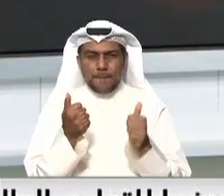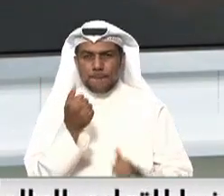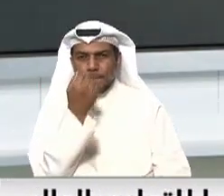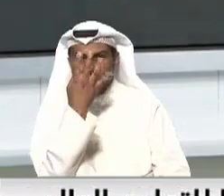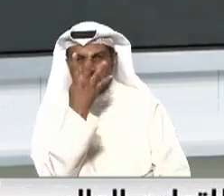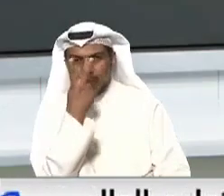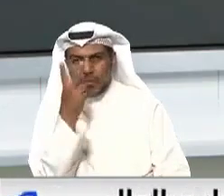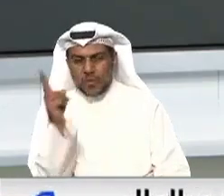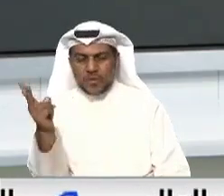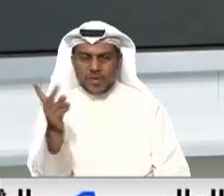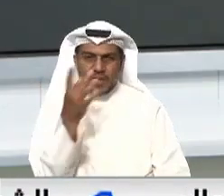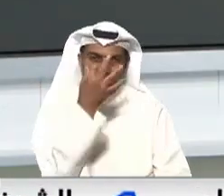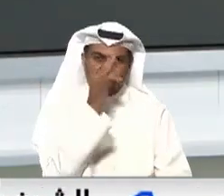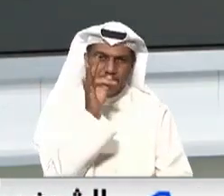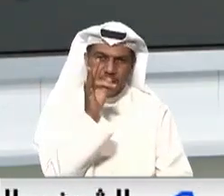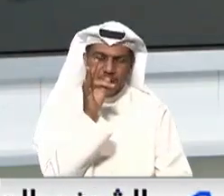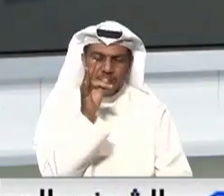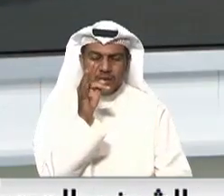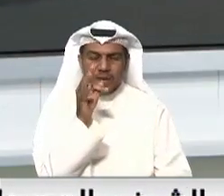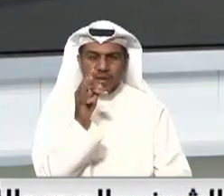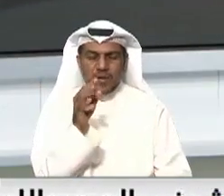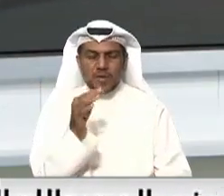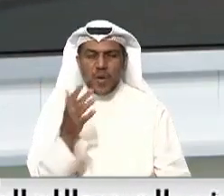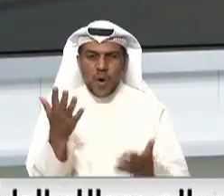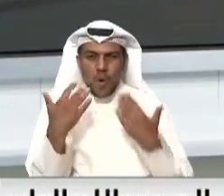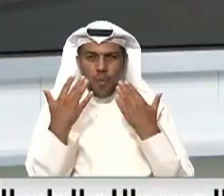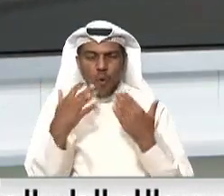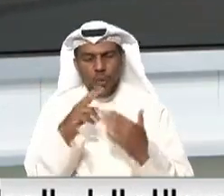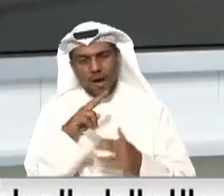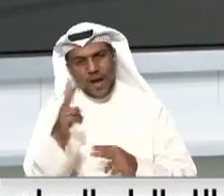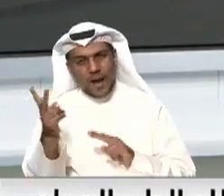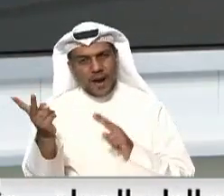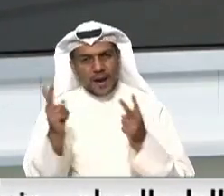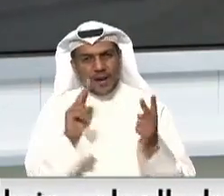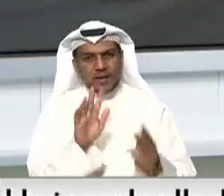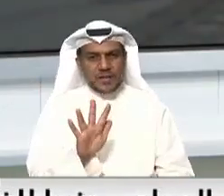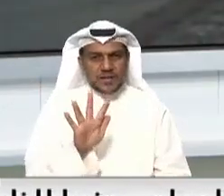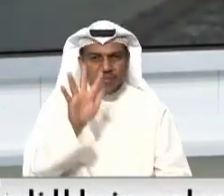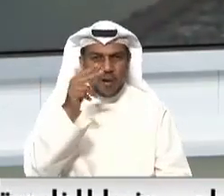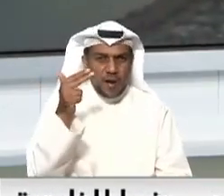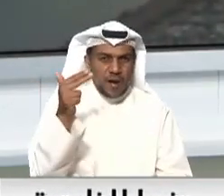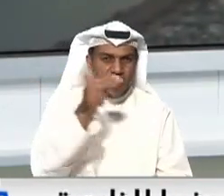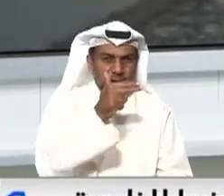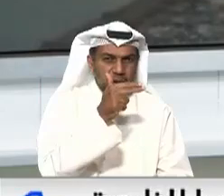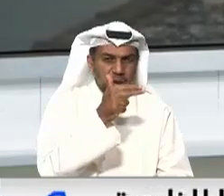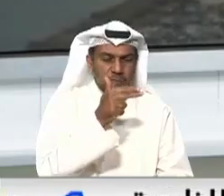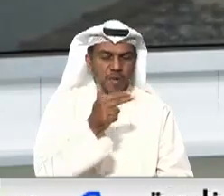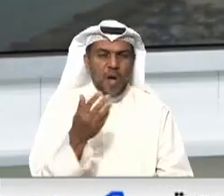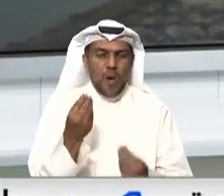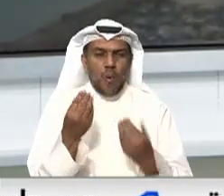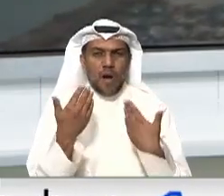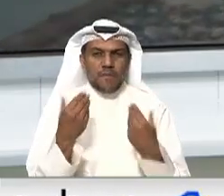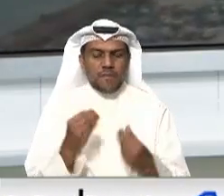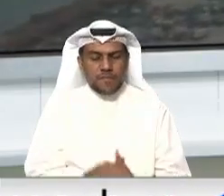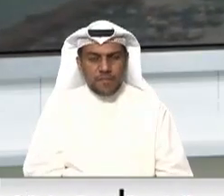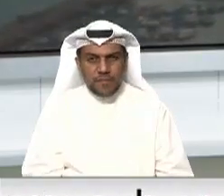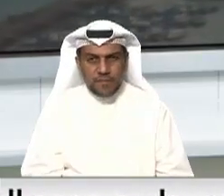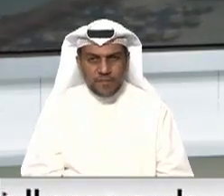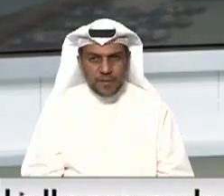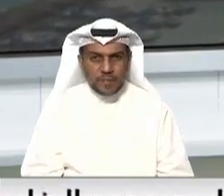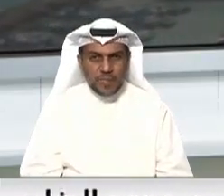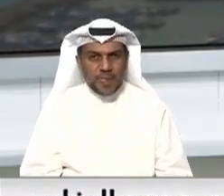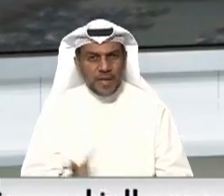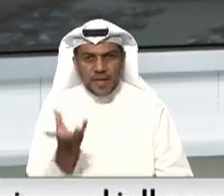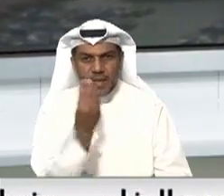24 الى 30 درجه مئويه مع رياح متقلبه الاتجاه الى شماليه غربيه خفيفه الى معتدله سرعه تتراوح